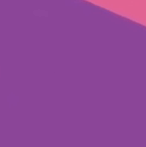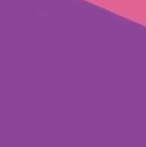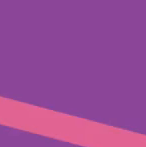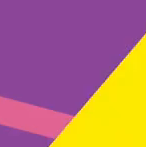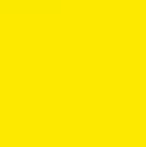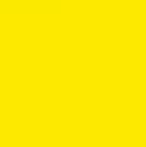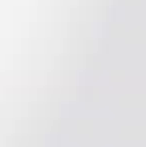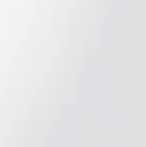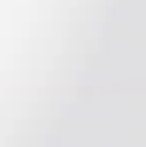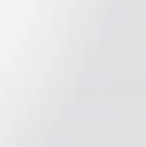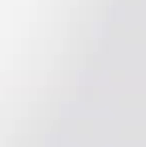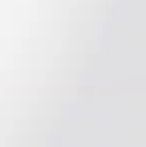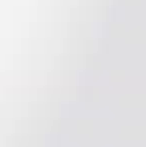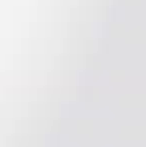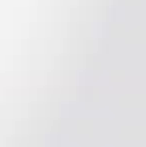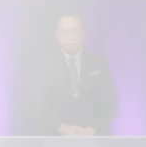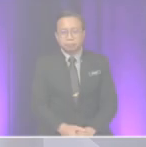Didik TV KPM.